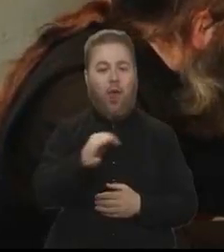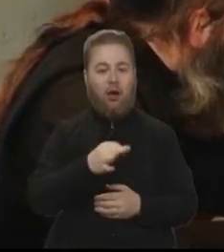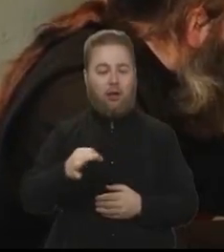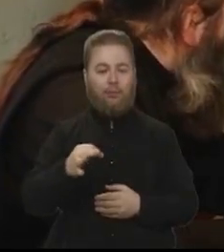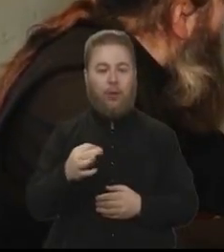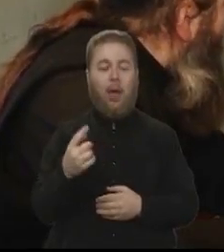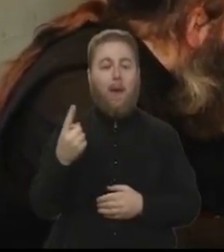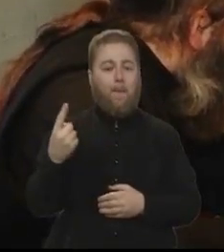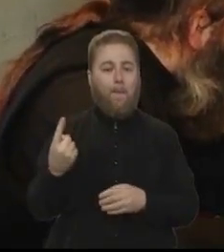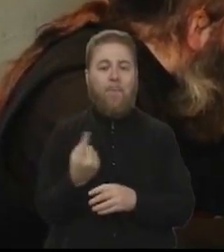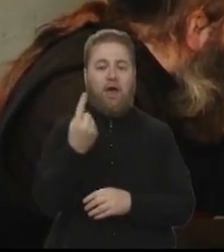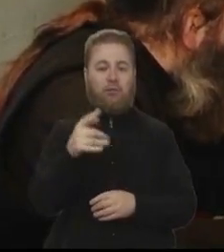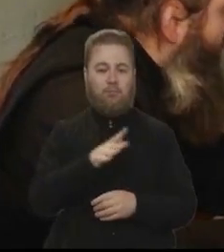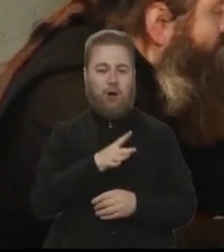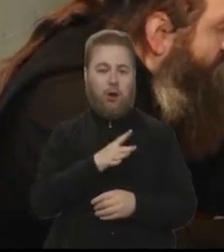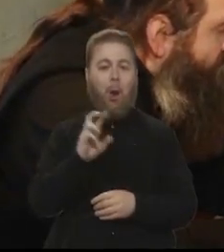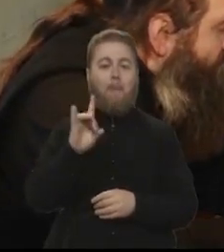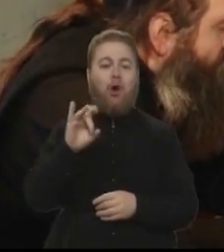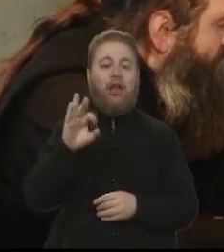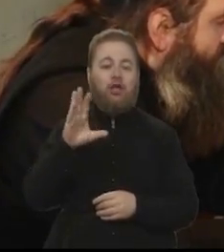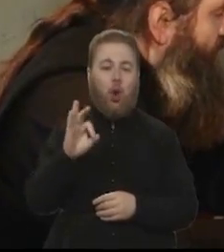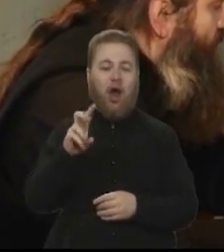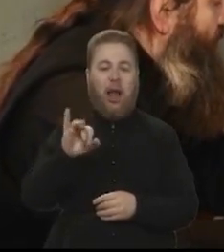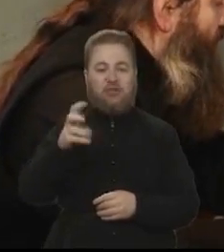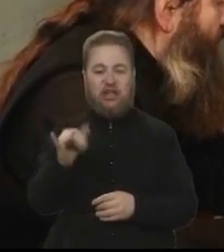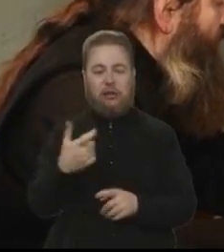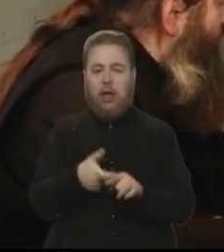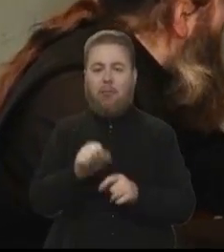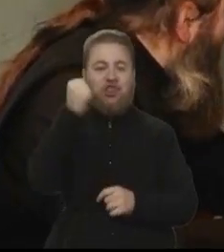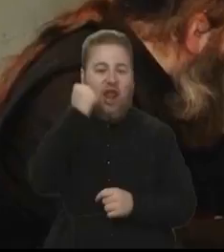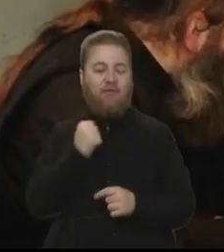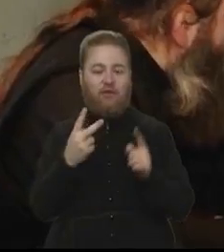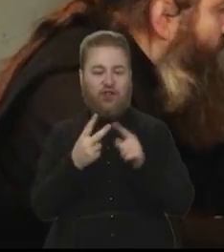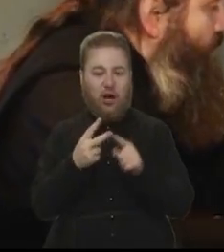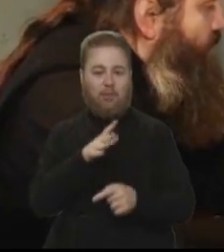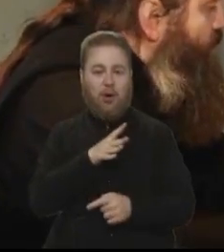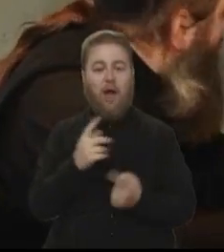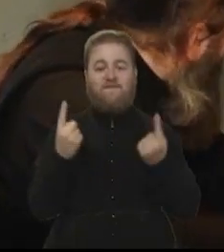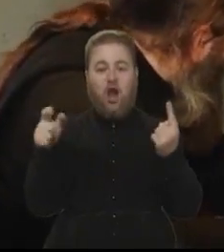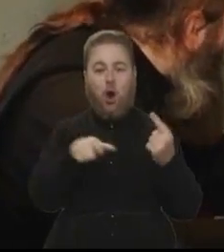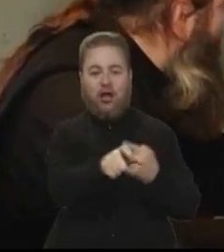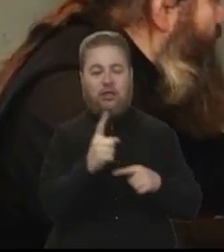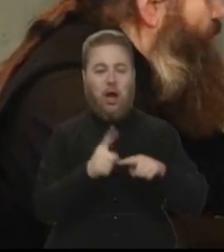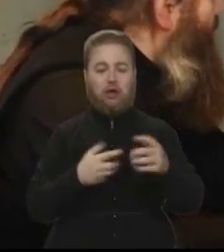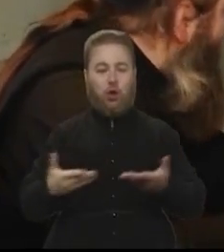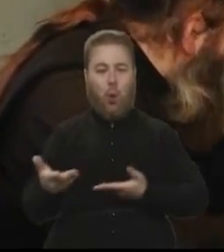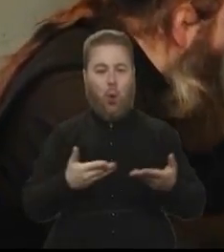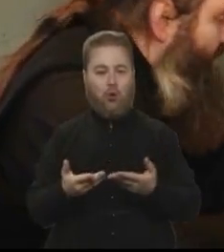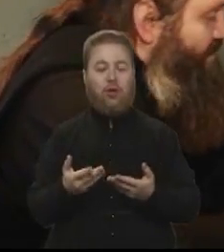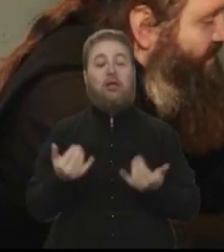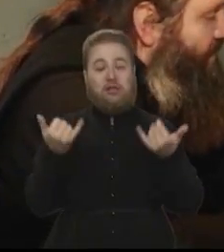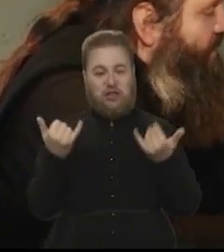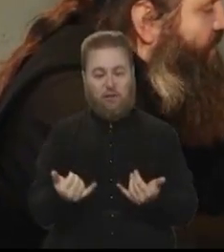был Борисоглебский крестный ход, самый древний. Вторым был Великорецкий крестный ход, сегодня